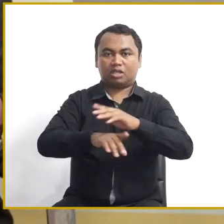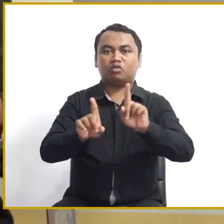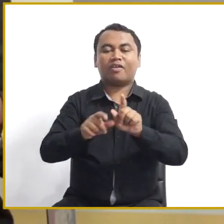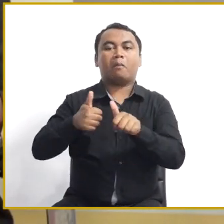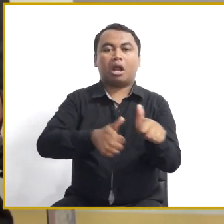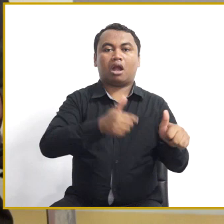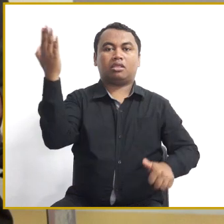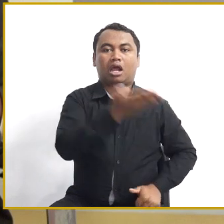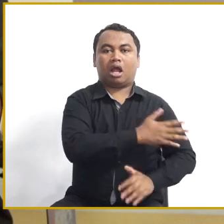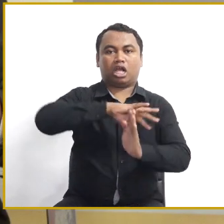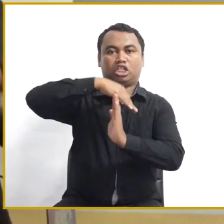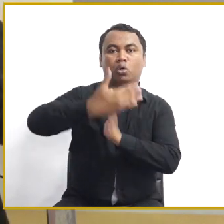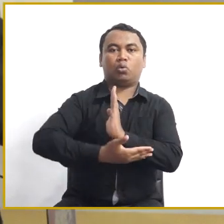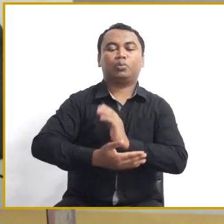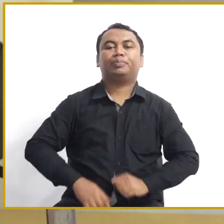daholo.